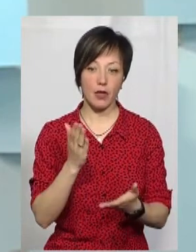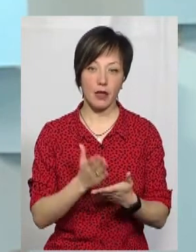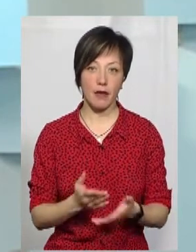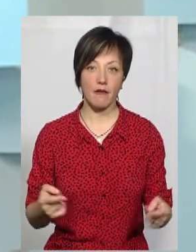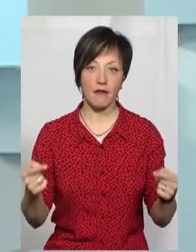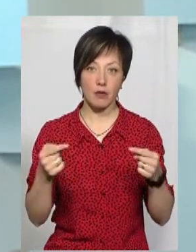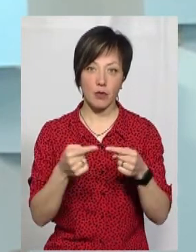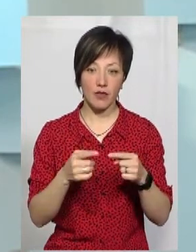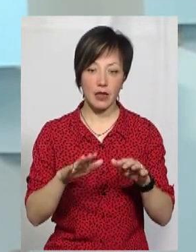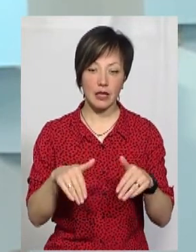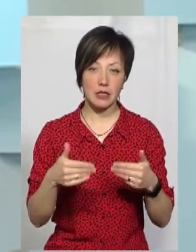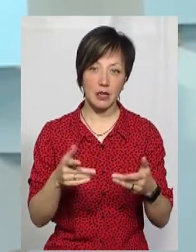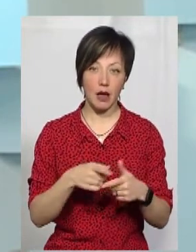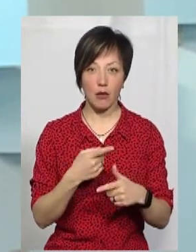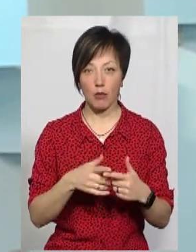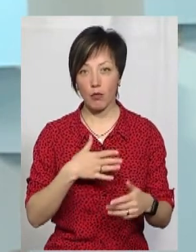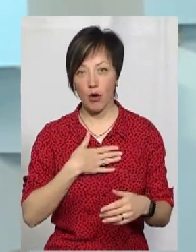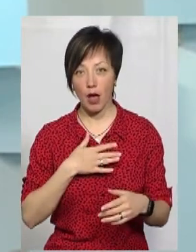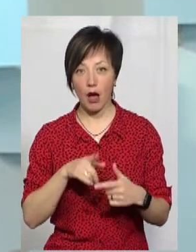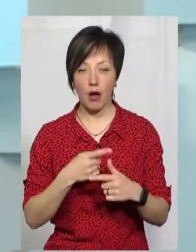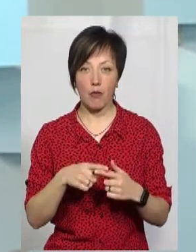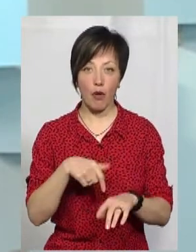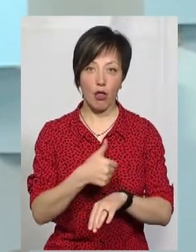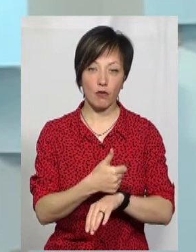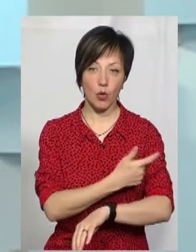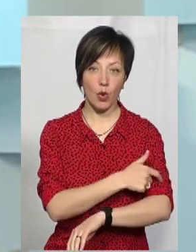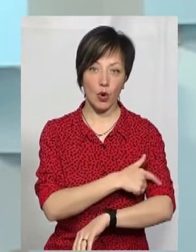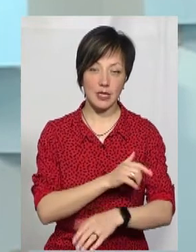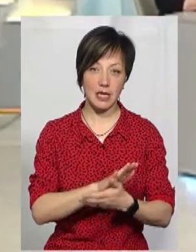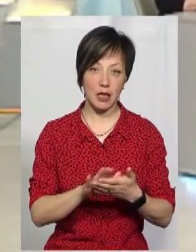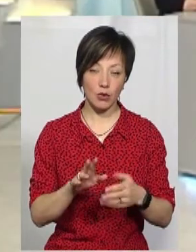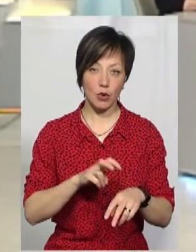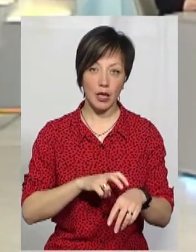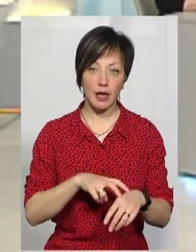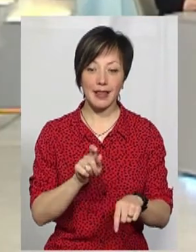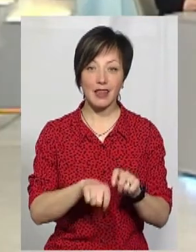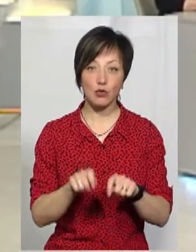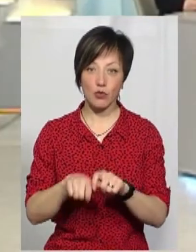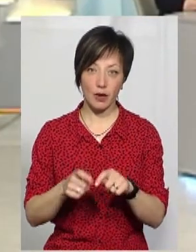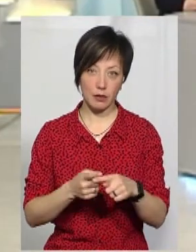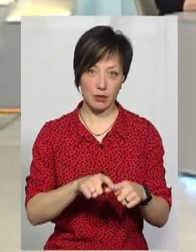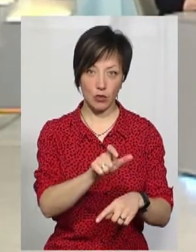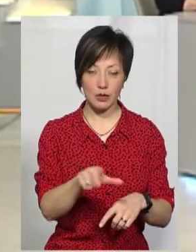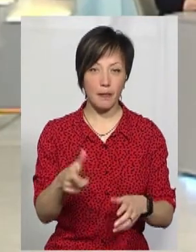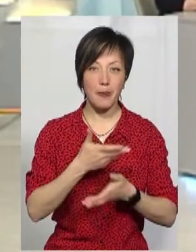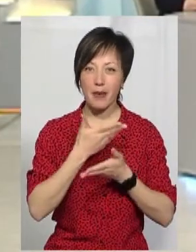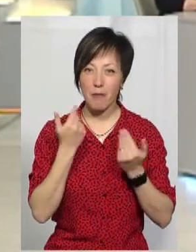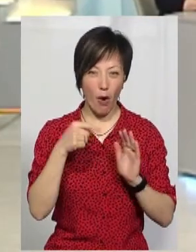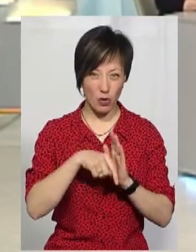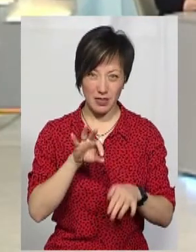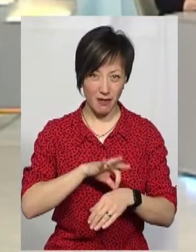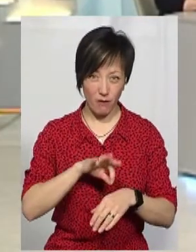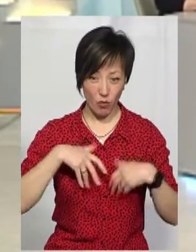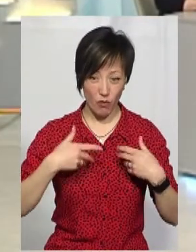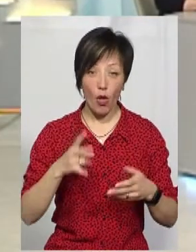відповідна ініціатива, або моя, або головного санітарного лікаря, тестувати саме таких осіб, які не мають жодних